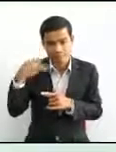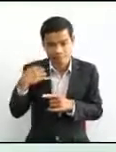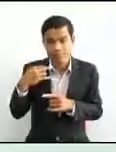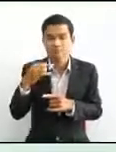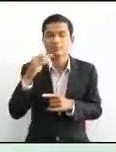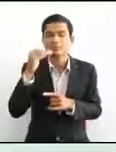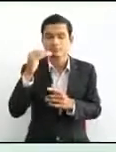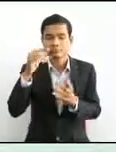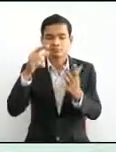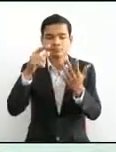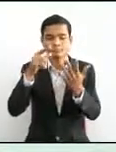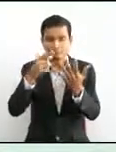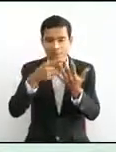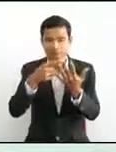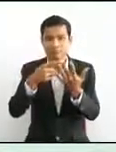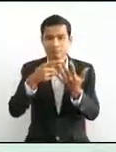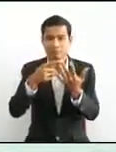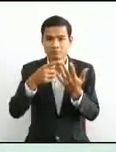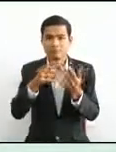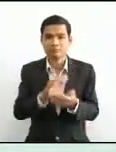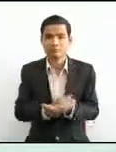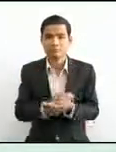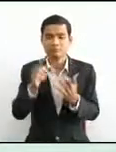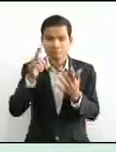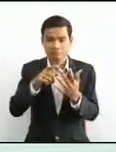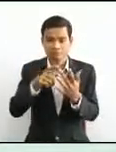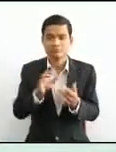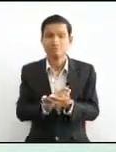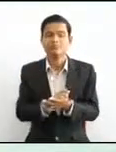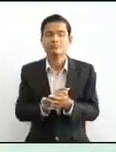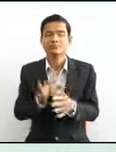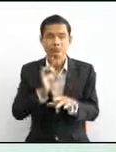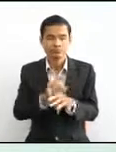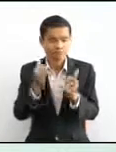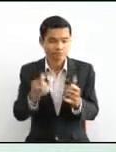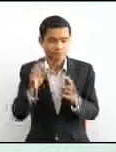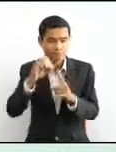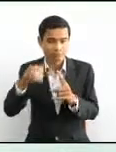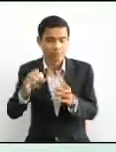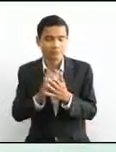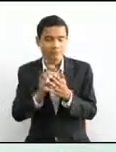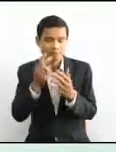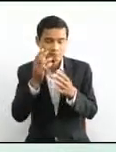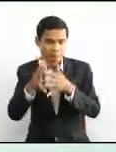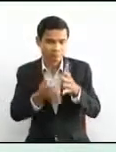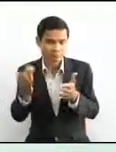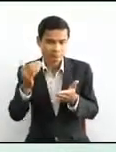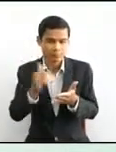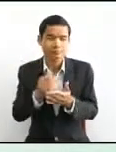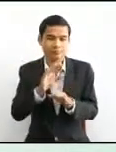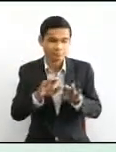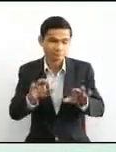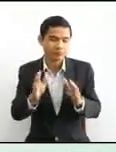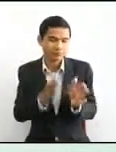xong à lấy con ạc nì á chà chăm sẽ đăng cái ăn là ba thằng ạc nì á ná tìm khuôn này